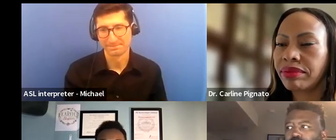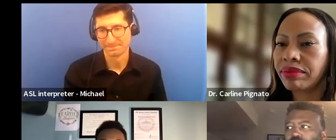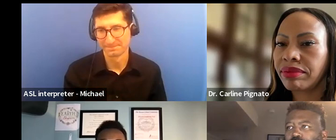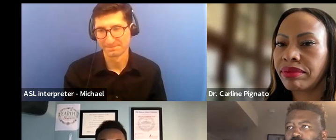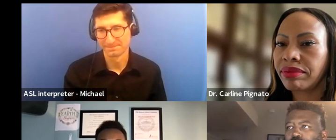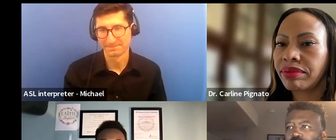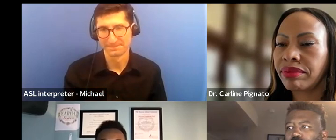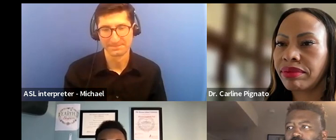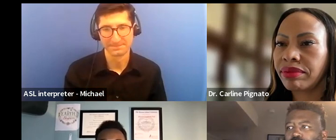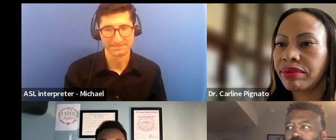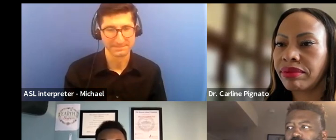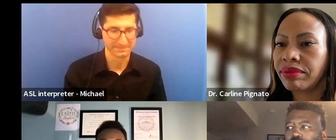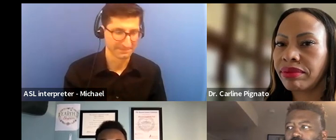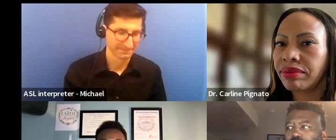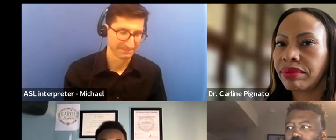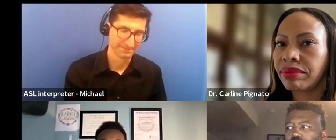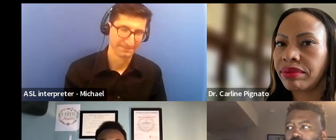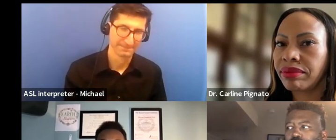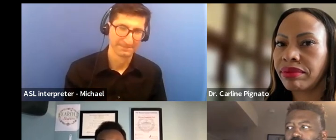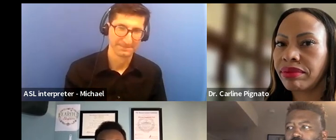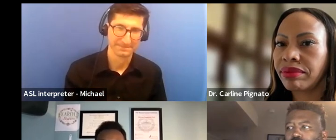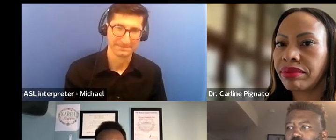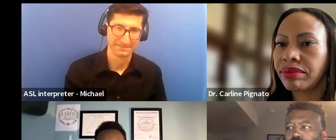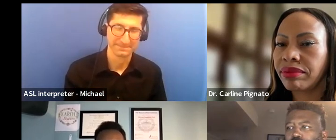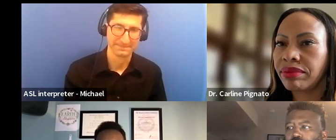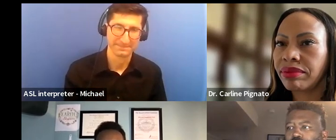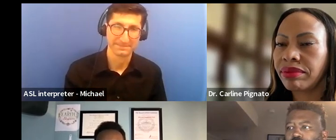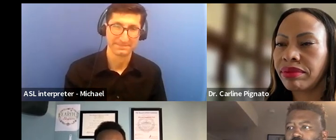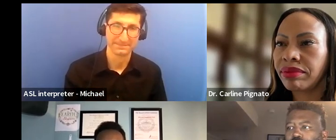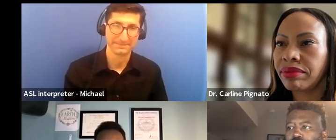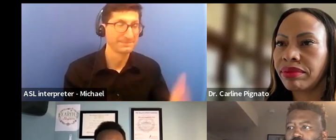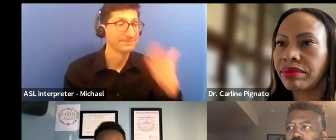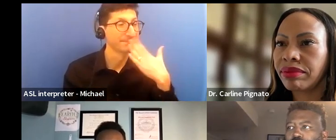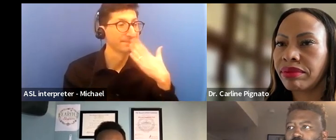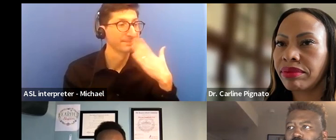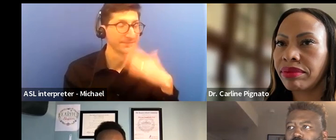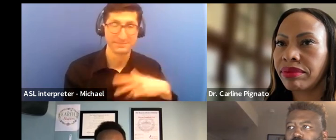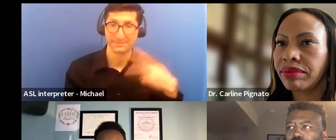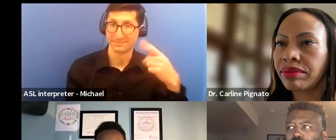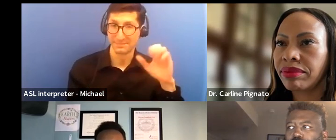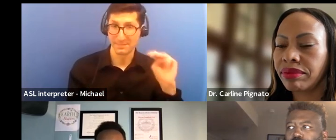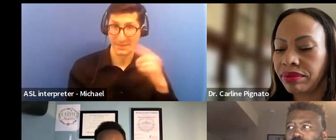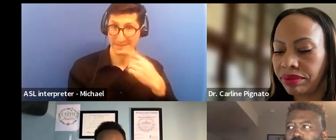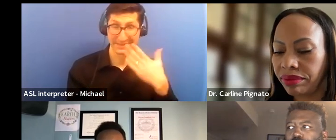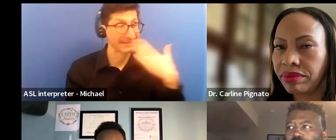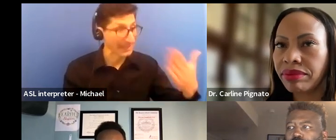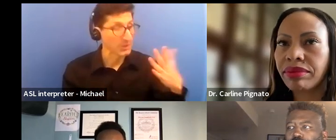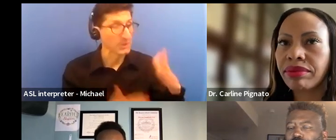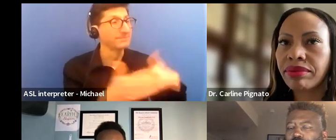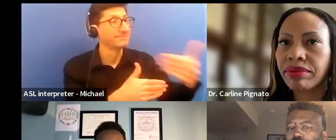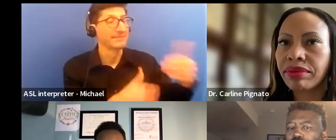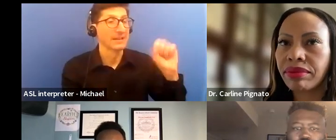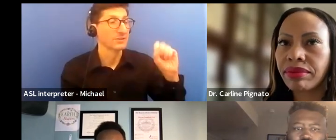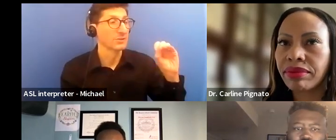d'entrer là-dedans. Et nous souhaitons d'ores et déjà bonne chance. Thank you very much. Thank you very much. And now our Somali